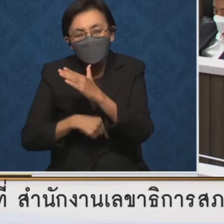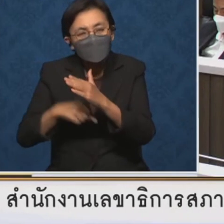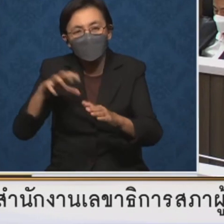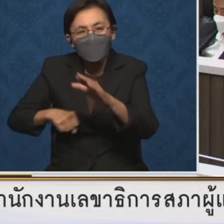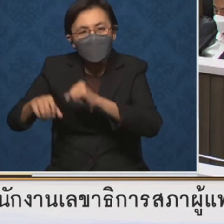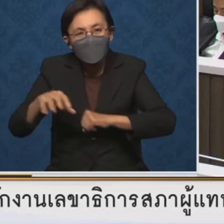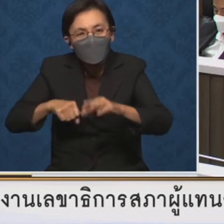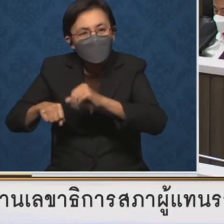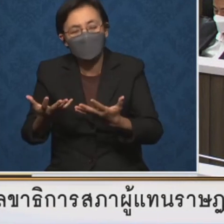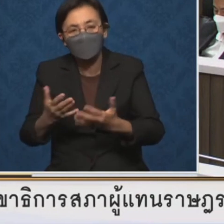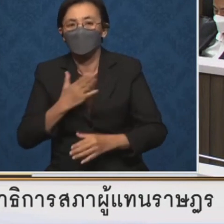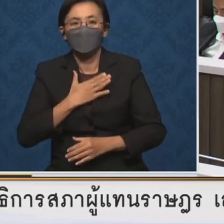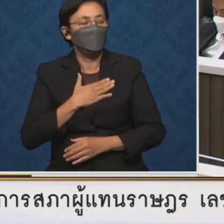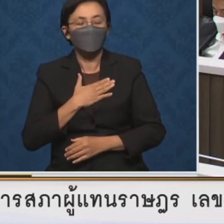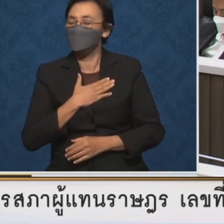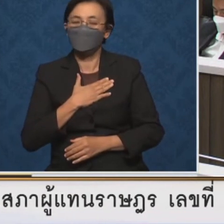ผมไมสามารทจะไว้วางใจ